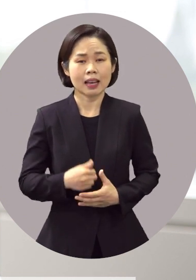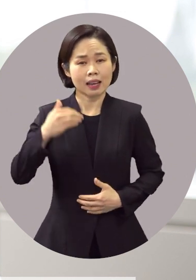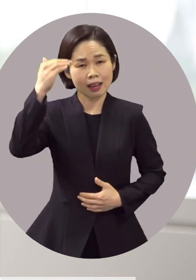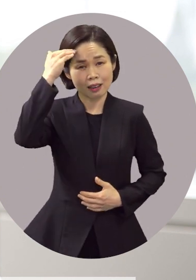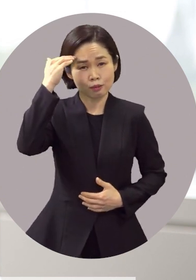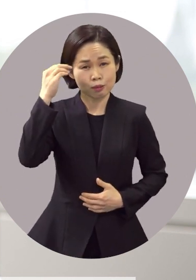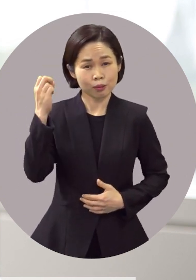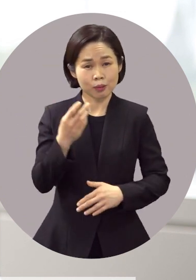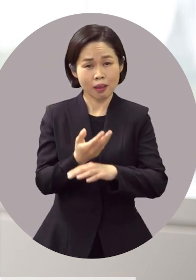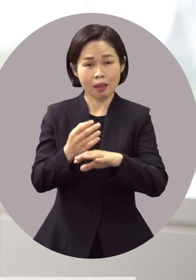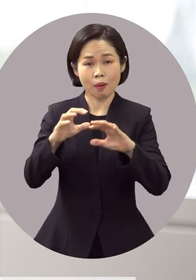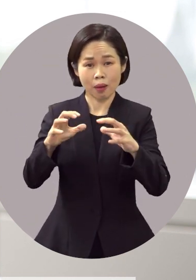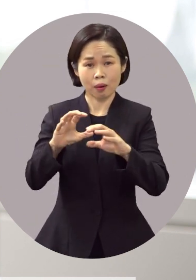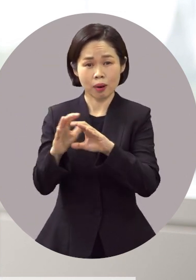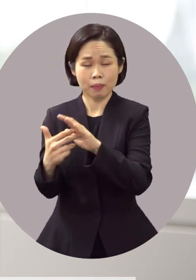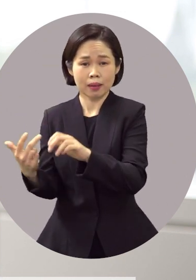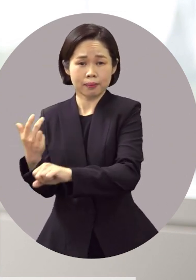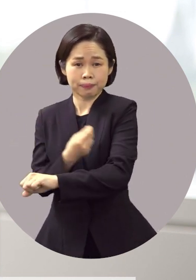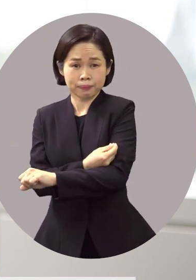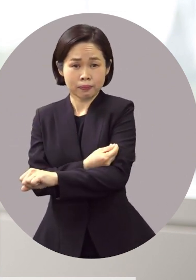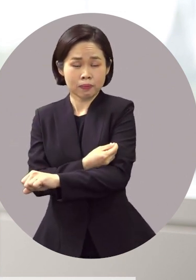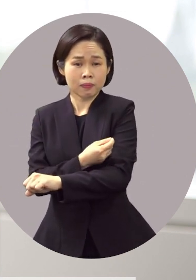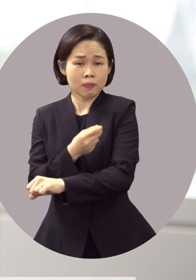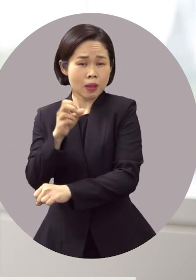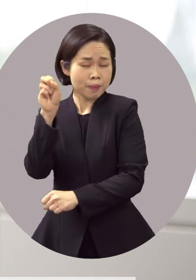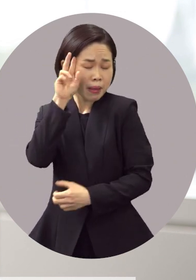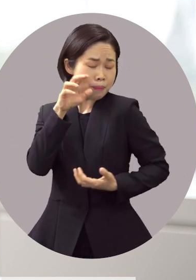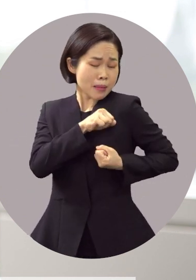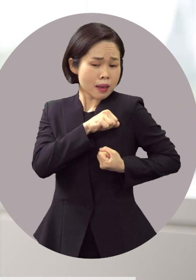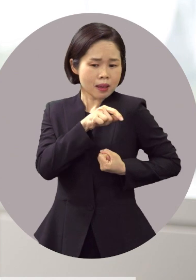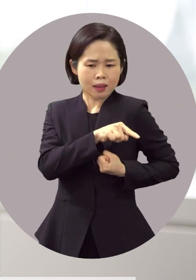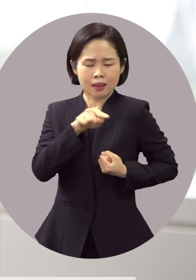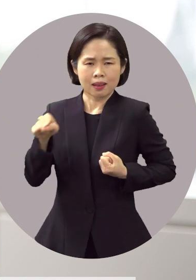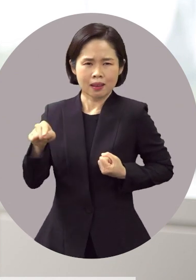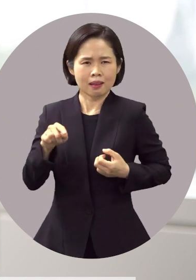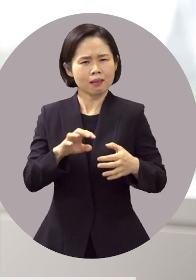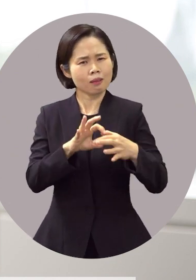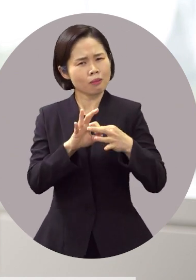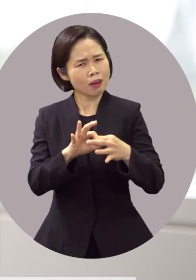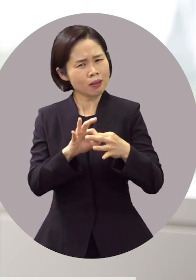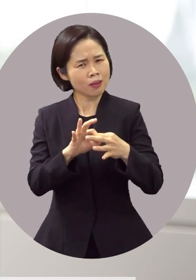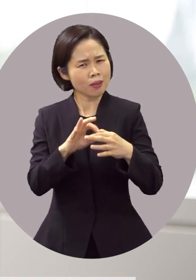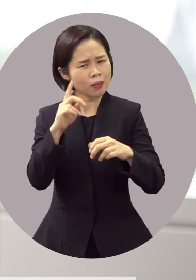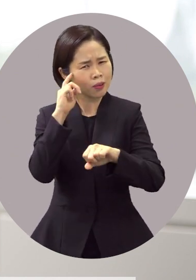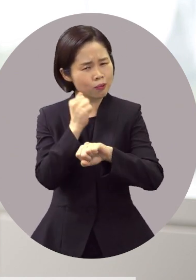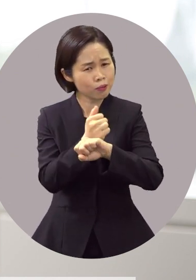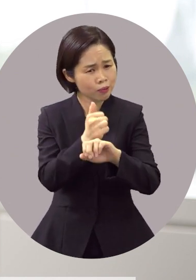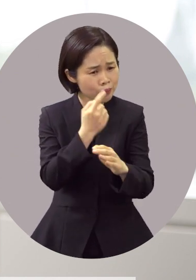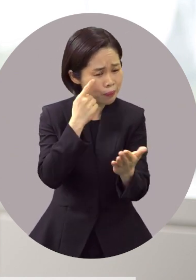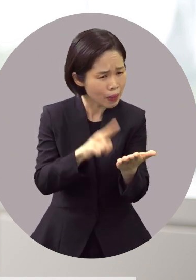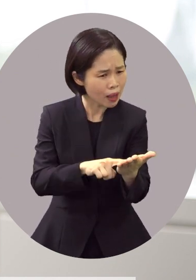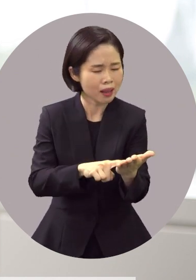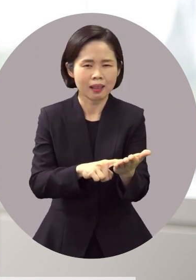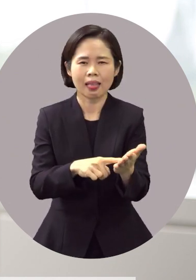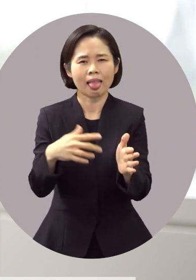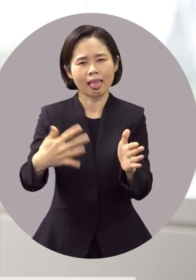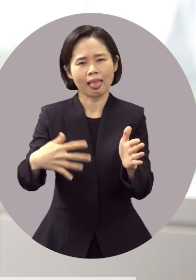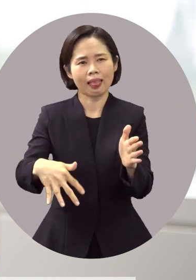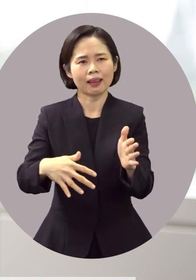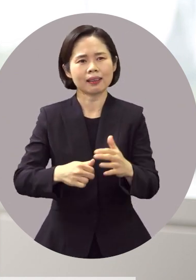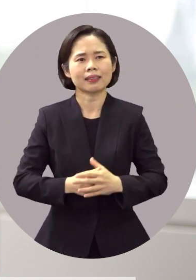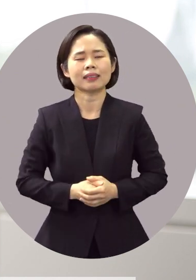안타깝게도 아직까지는 국내외로 코로나19 예방접종이 급성 심장정지 발생에 어떤 연관성이 있는지에 대한